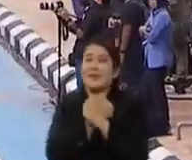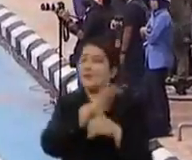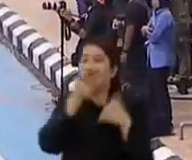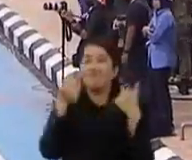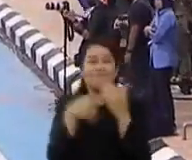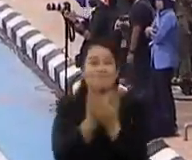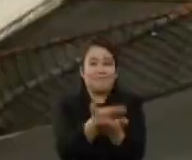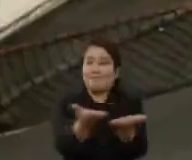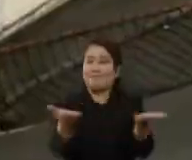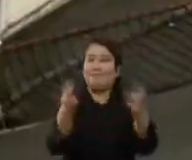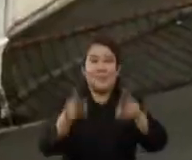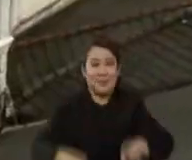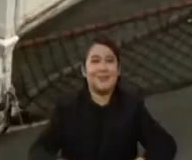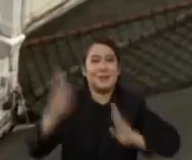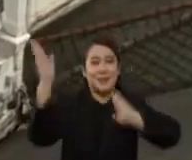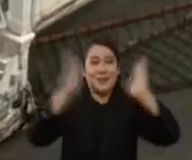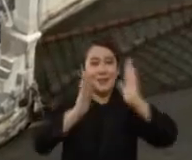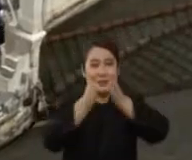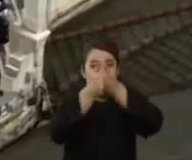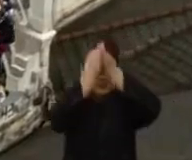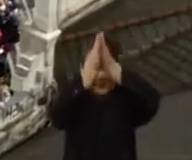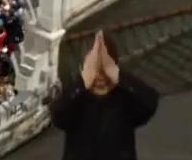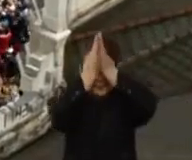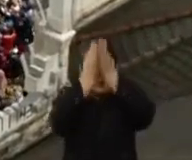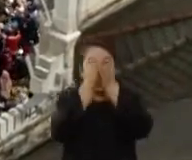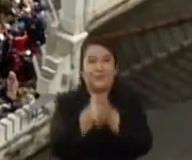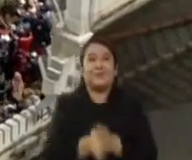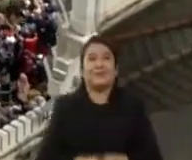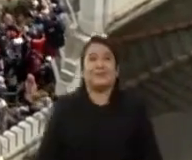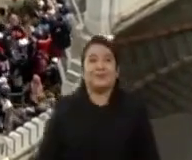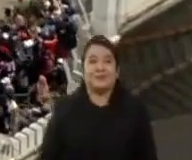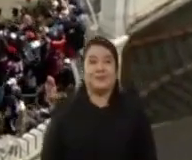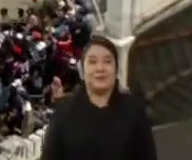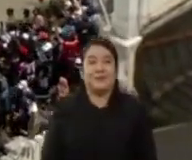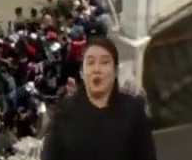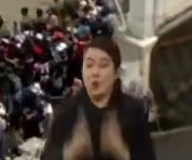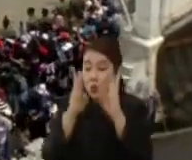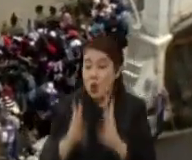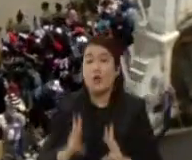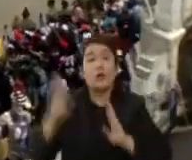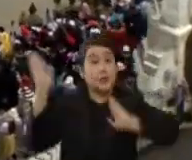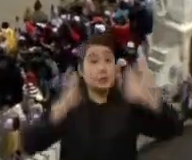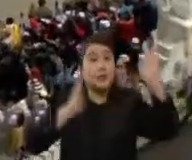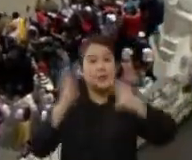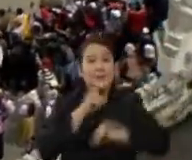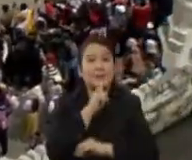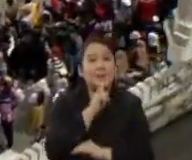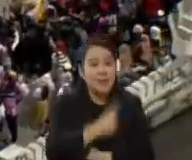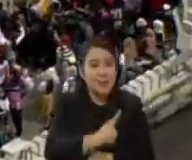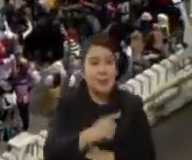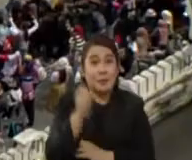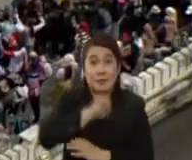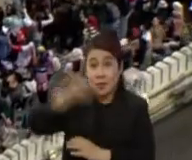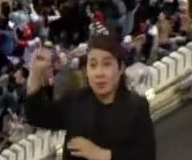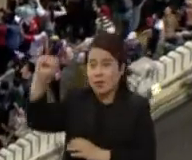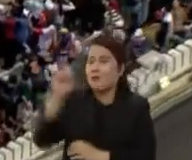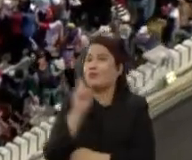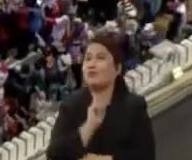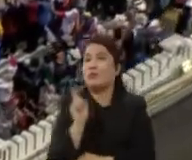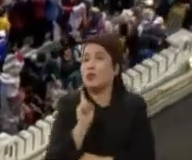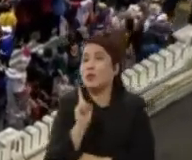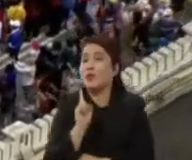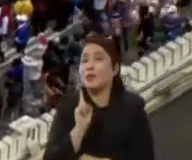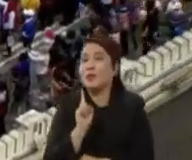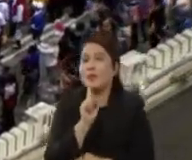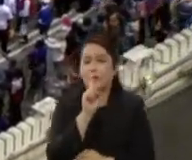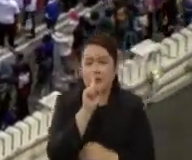rakyat Malaysia. Daulat Tuanku, menjunjung kasih Tuanku. Keluarga Malaysia sekalian, sesungguhnya merdeka itu bukanlah suatu